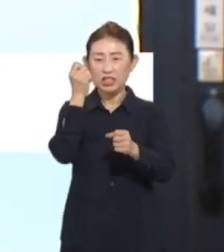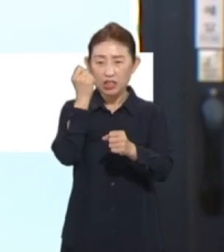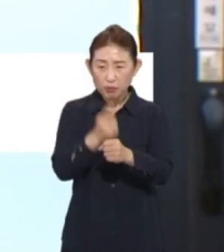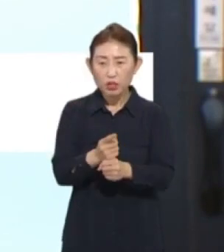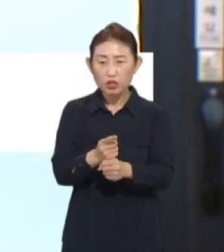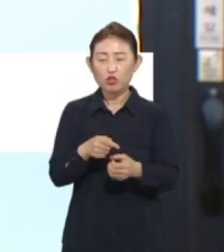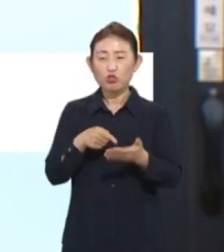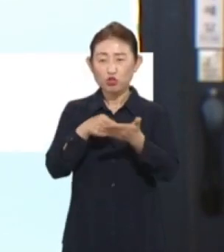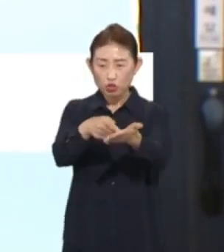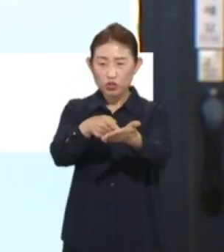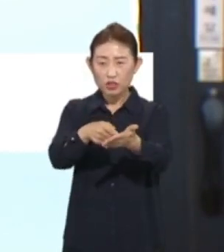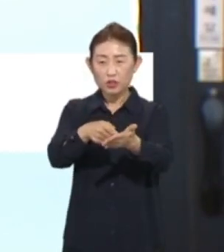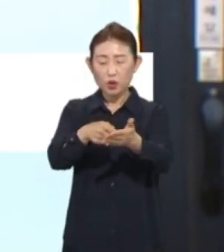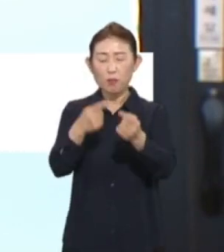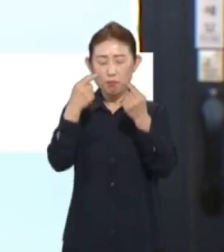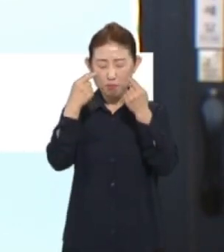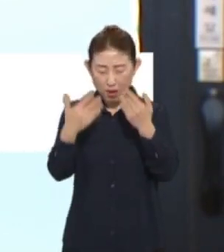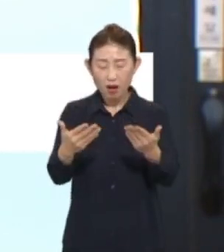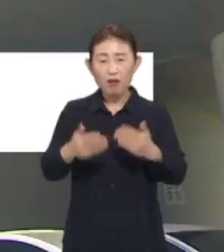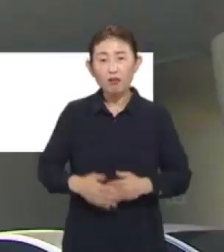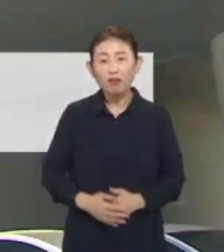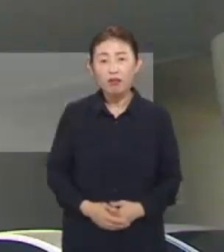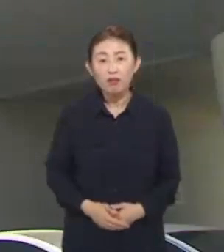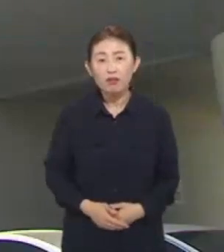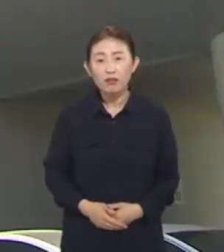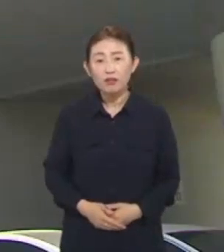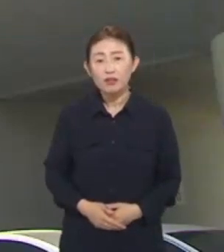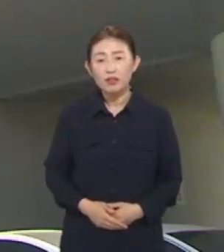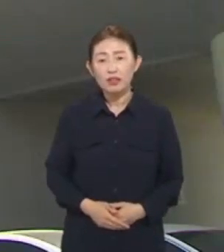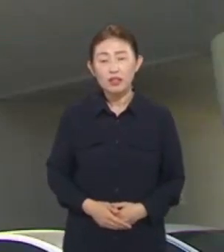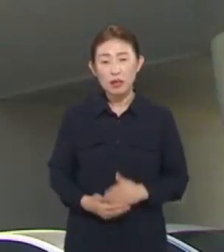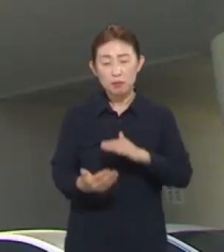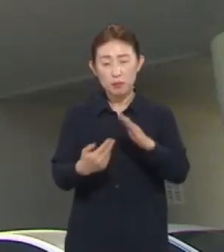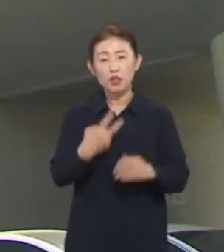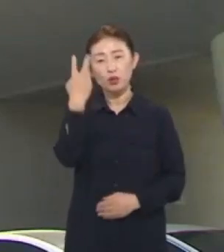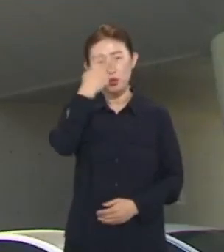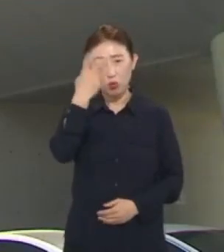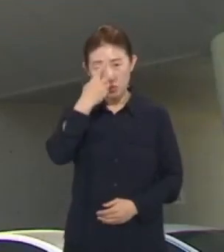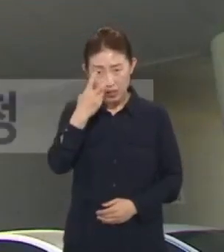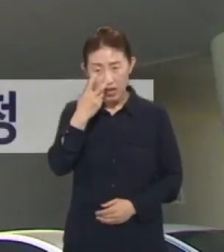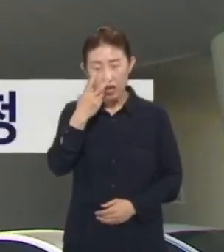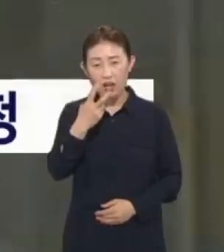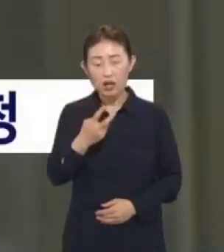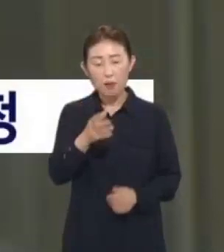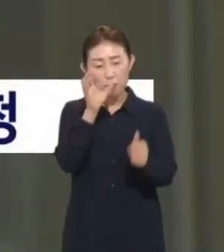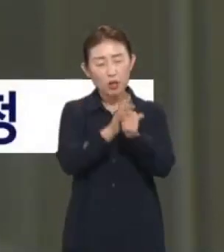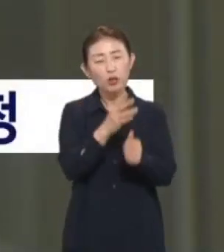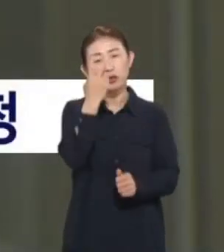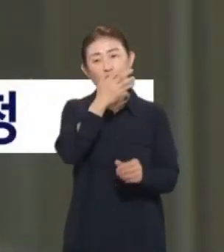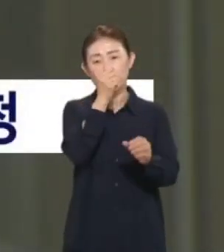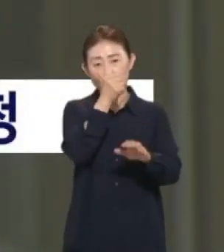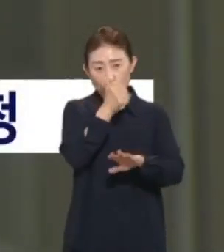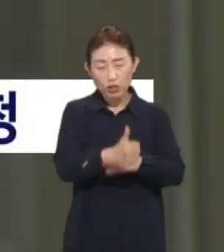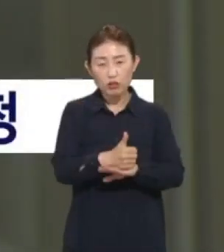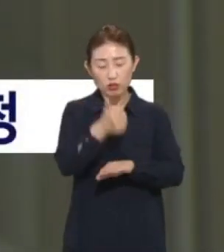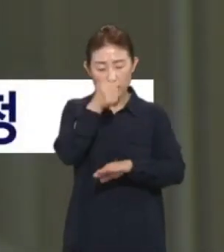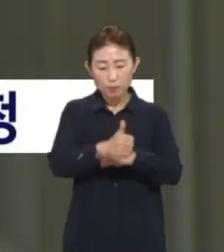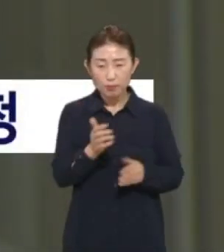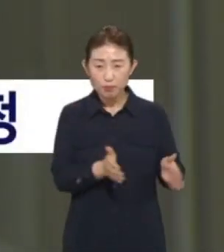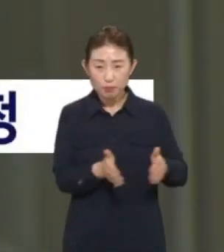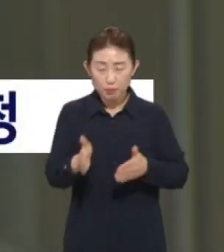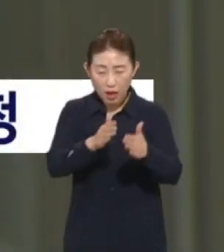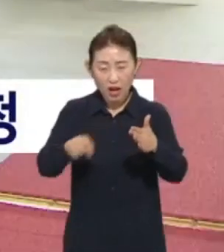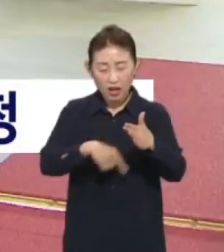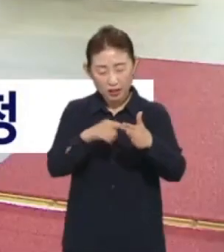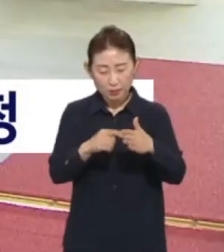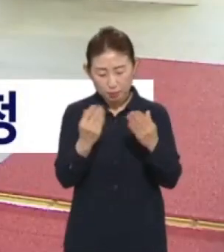이미 그건 추진한다는 게 확고하고요. 현재 사전 타당성 조사 용역이 진행 중으로 최종 노선과 사업의 내실화